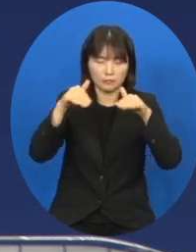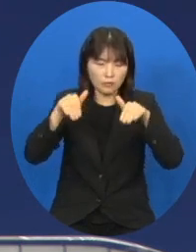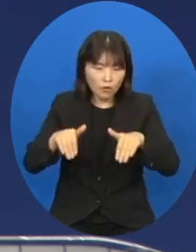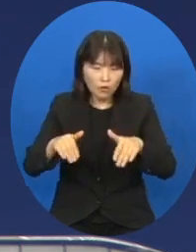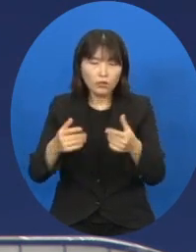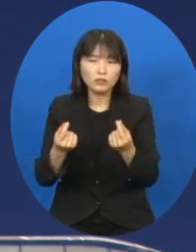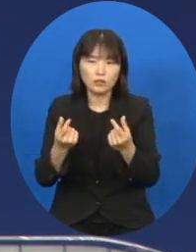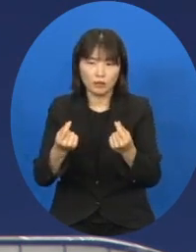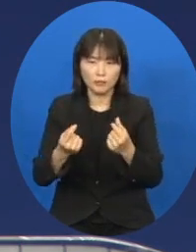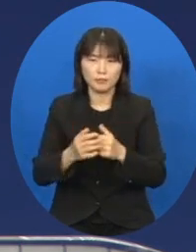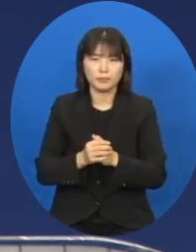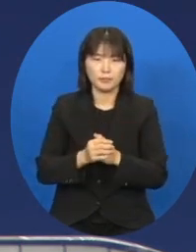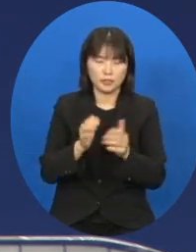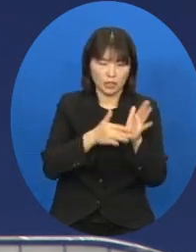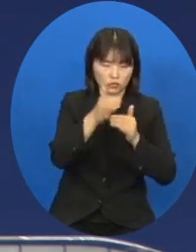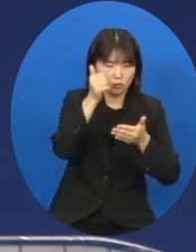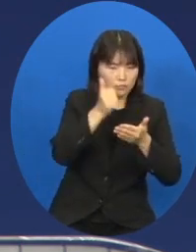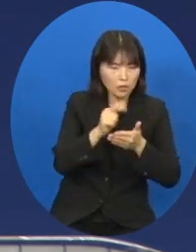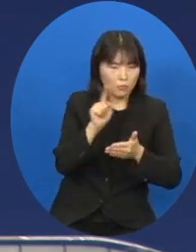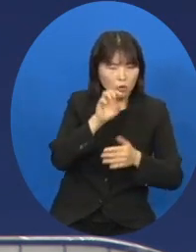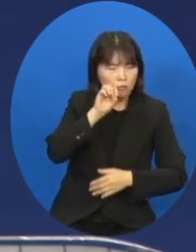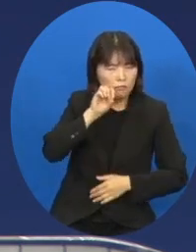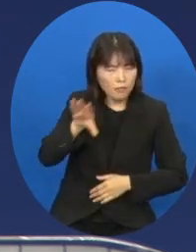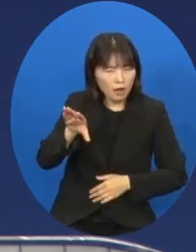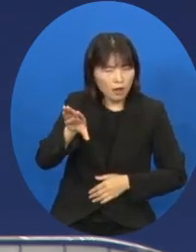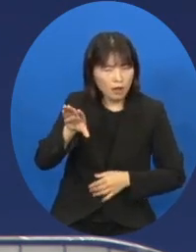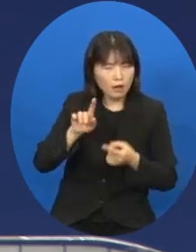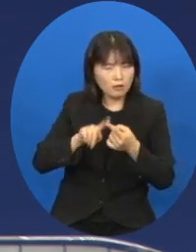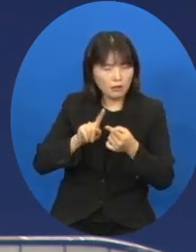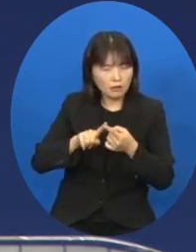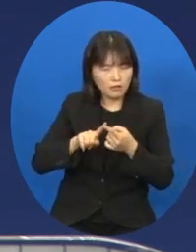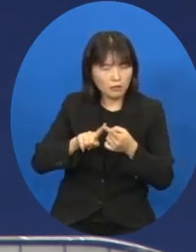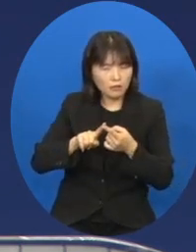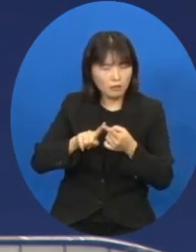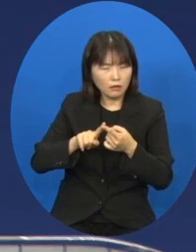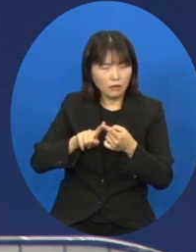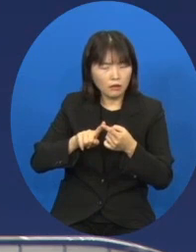것처럼 예수님께서 뭐라고 말씀하시는지